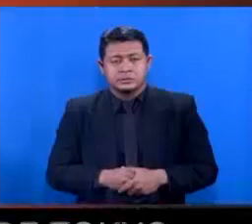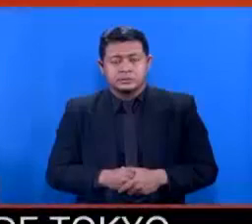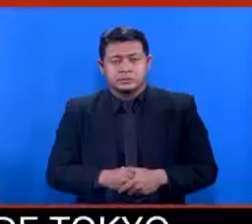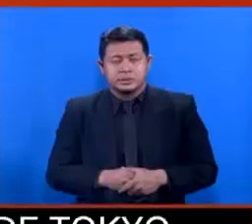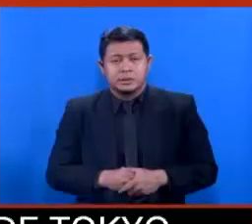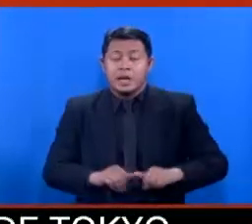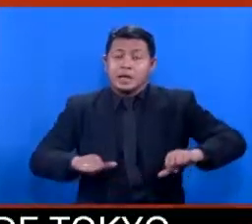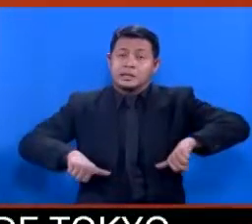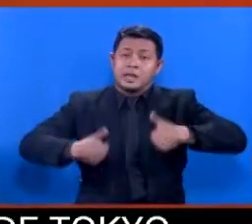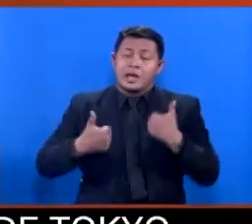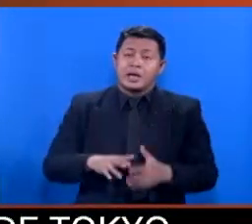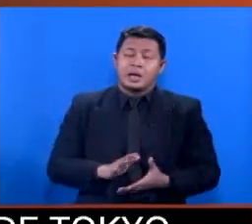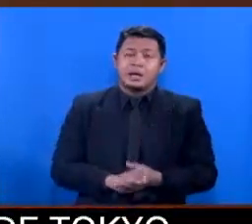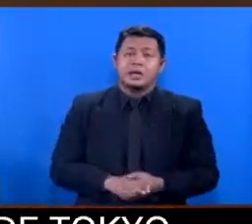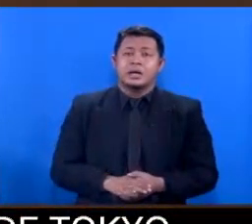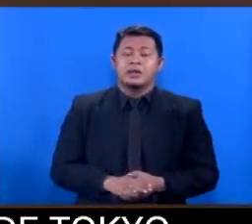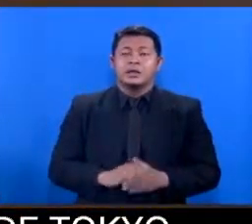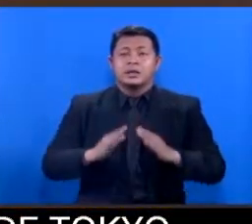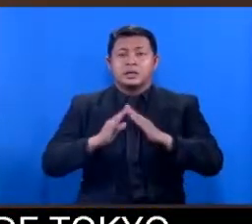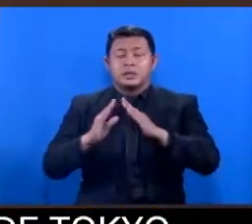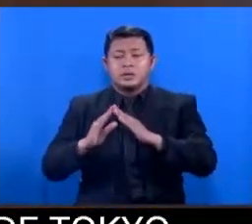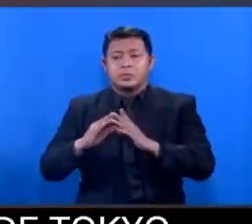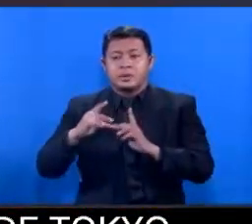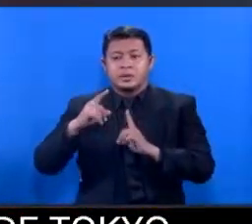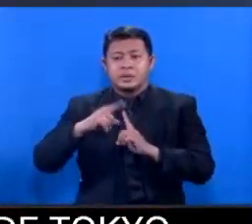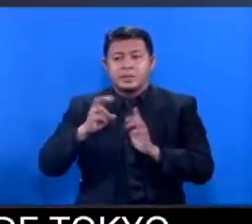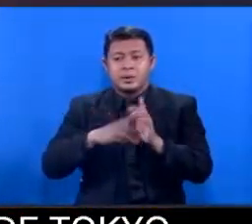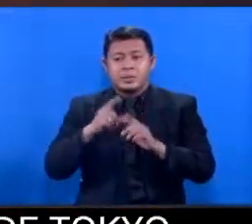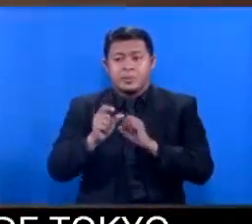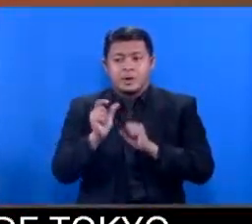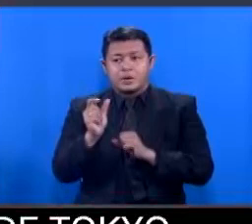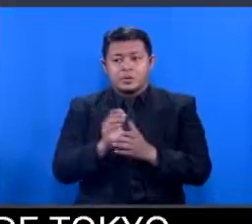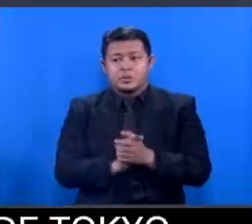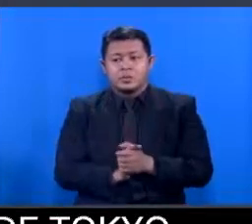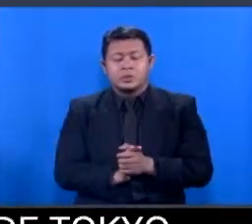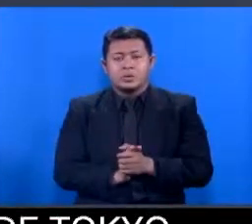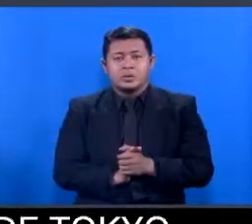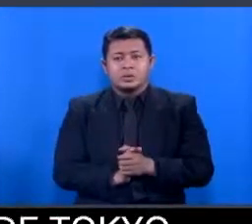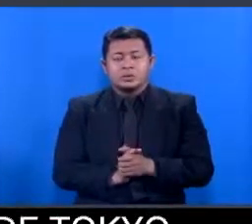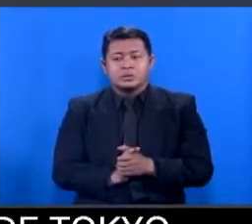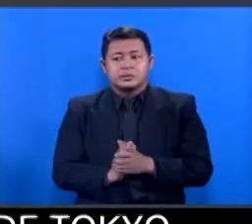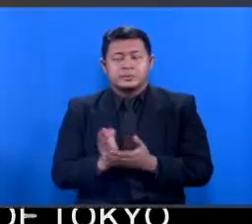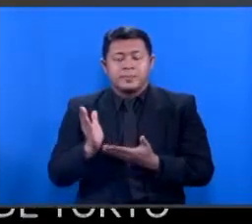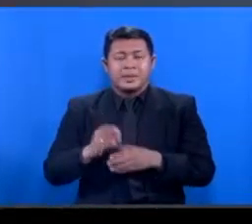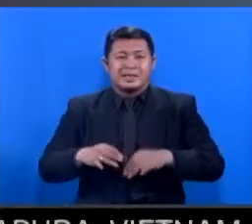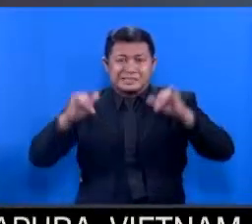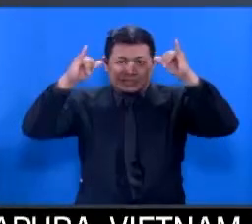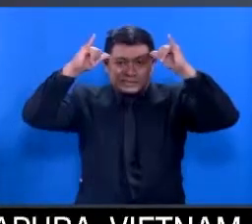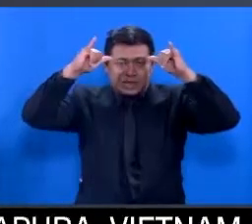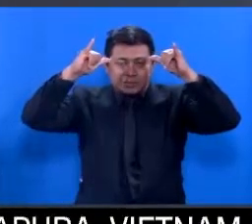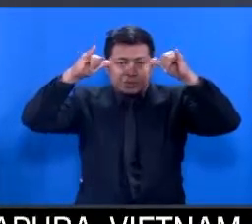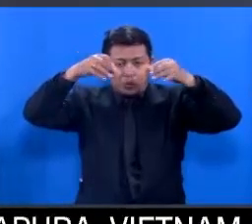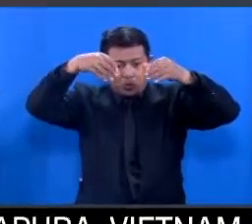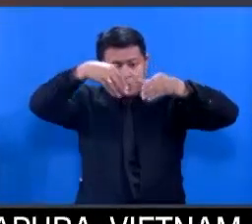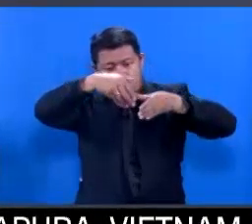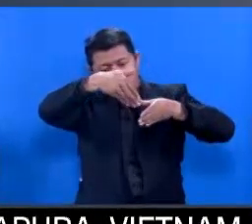Di Tangerang Selatan, Banten, tepatnya di komplek perumahan Taman Mangu Indah, sapi berukuran besar dengan bobot kurang lebih setengah ton terperosok ke